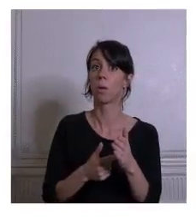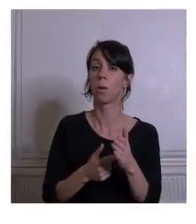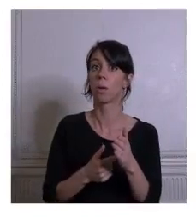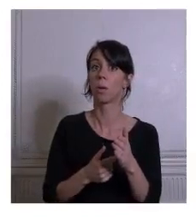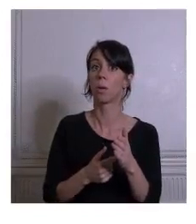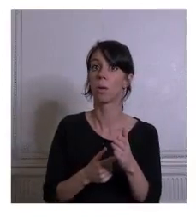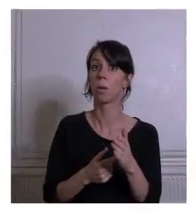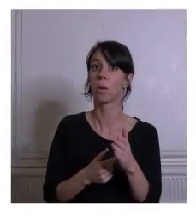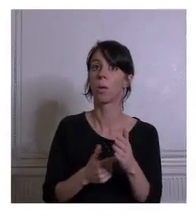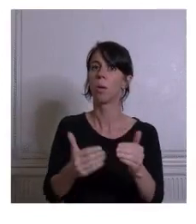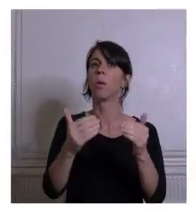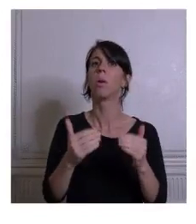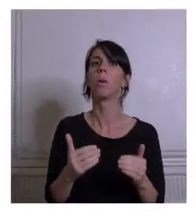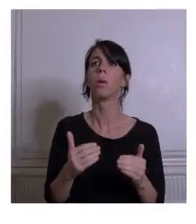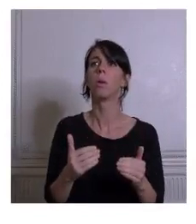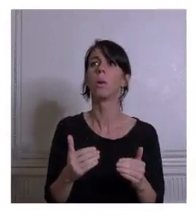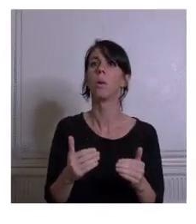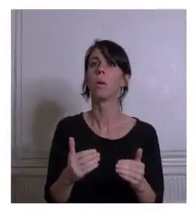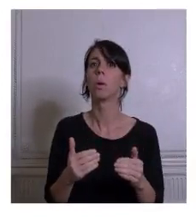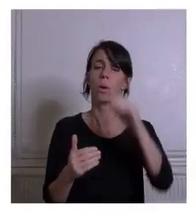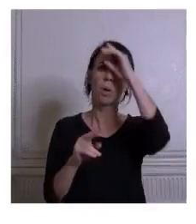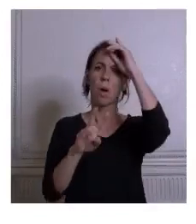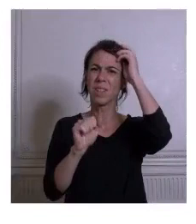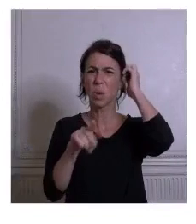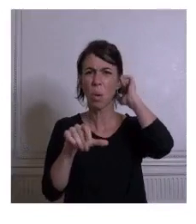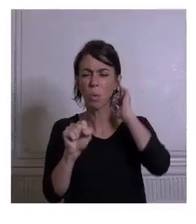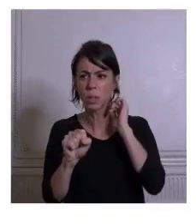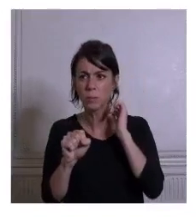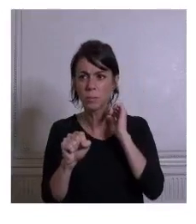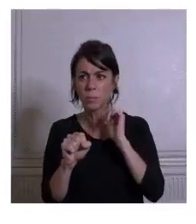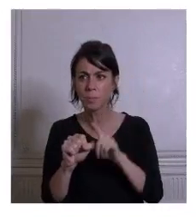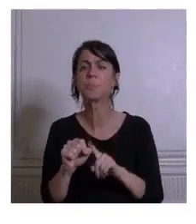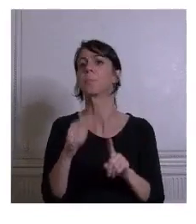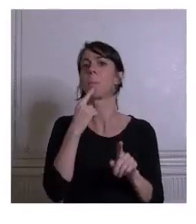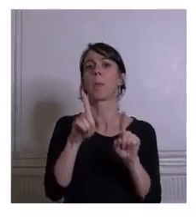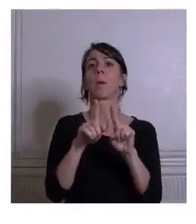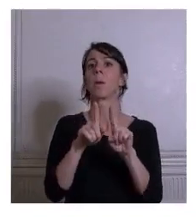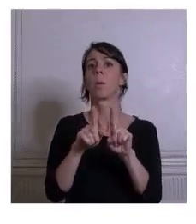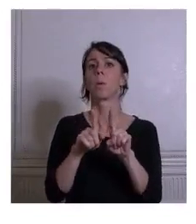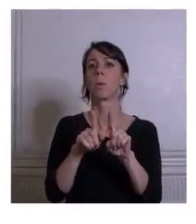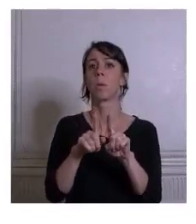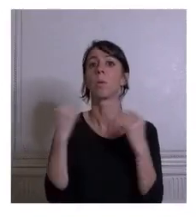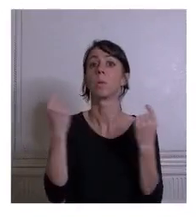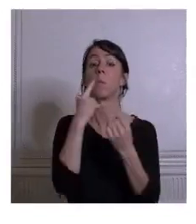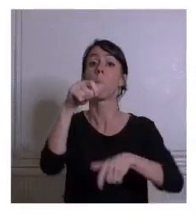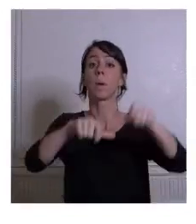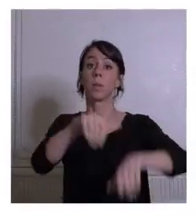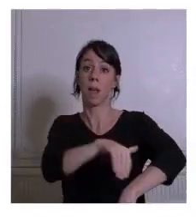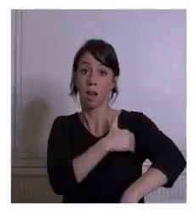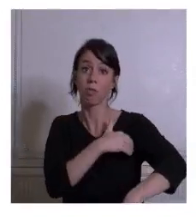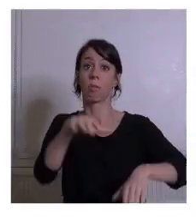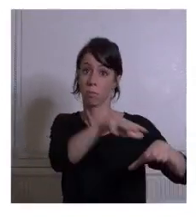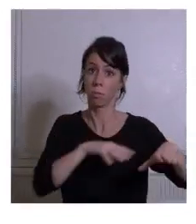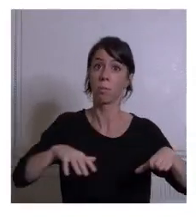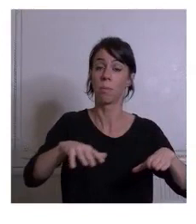Oh, allez. Ça ne vient pas. Bon, c'est pas grave, je vais parler loin. Par rapport à l'appli mobile,